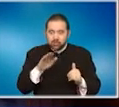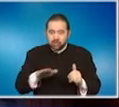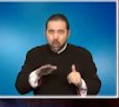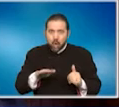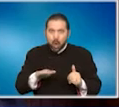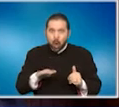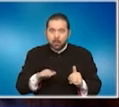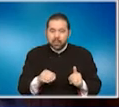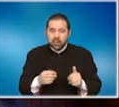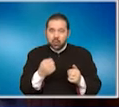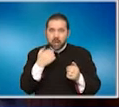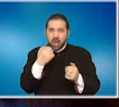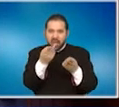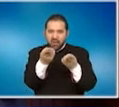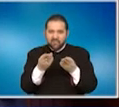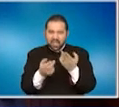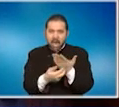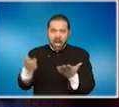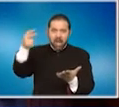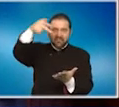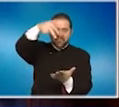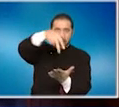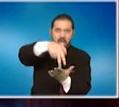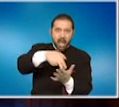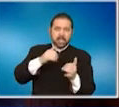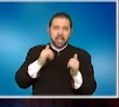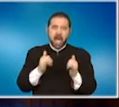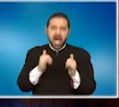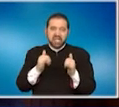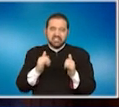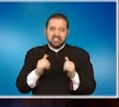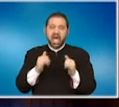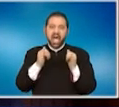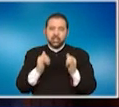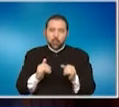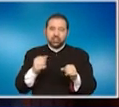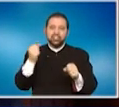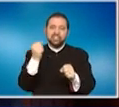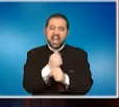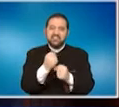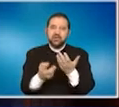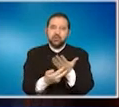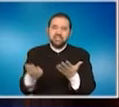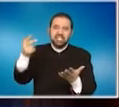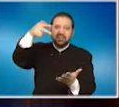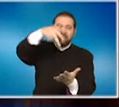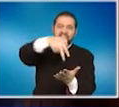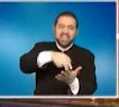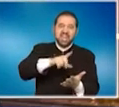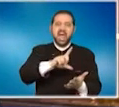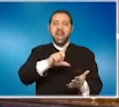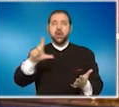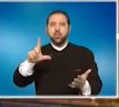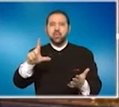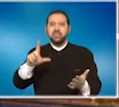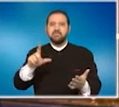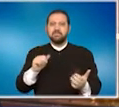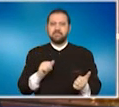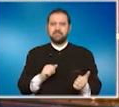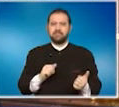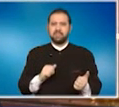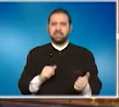altar, asta a însemnat învierea lui. Am folosit prima dată cuvântul, când a înviat copilul, a murit